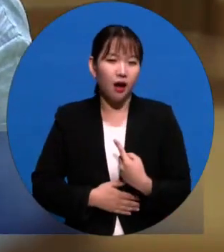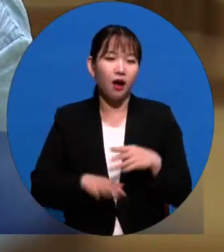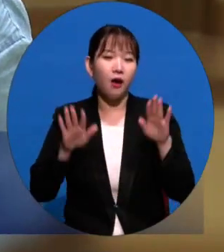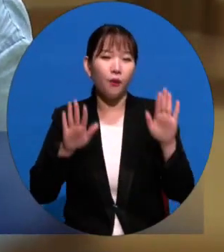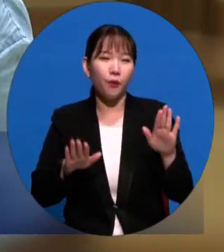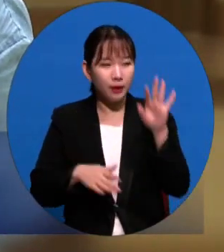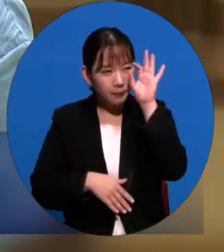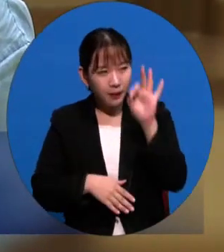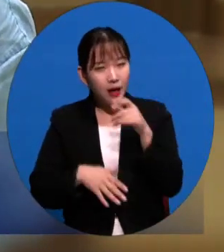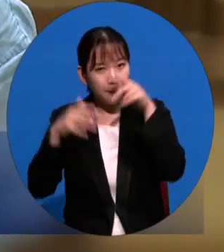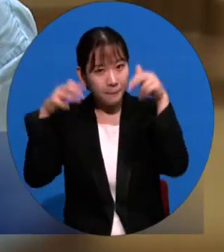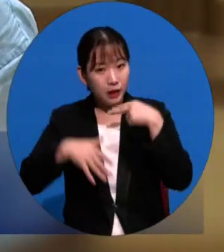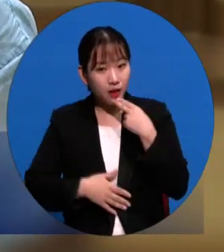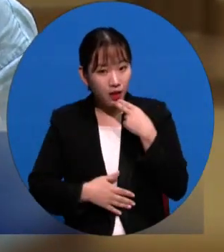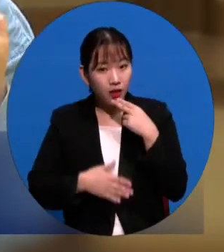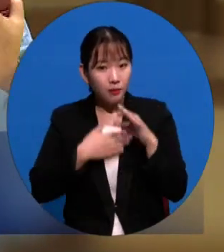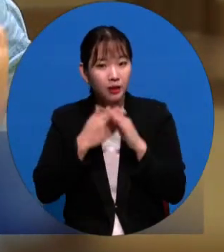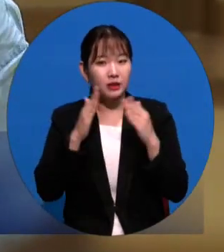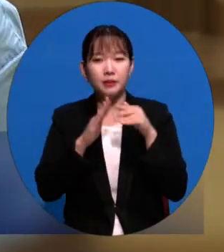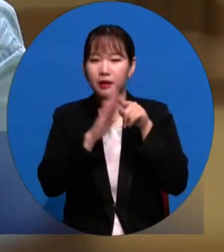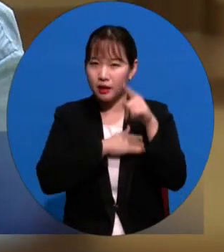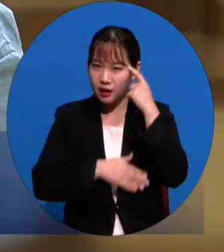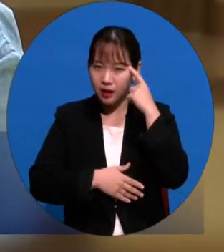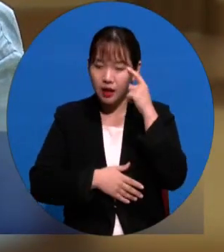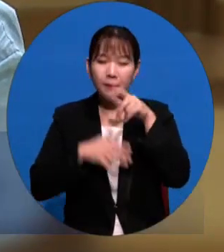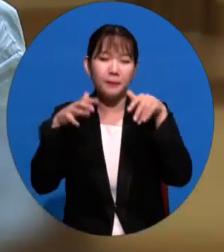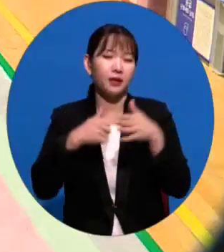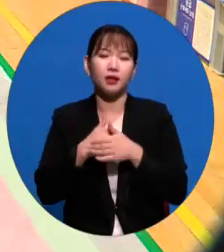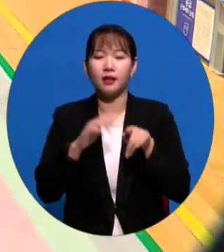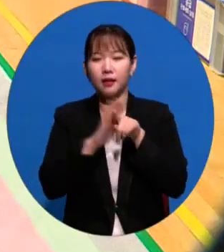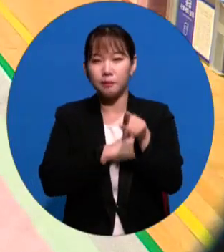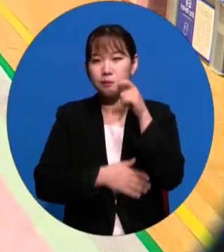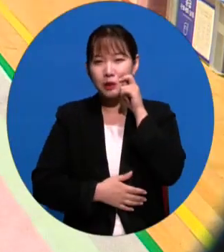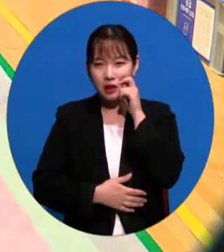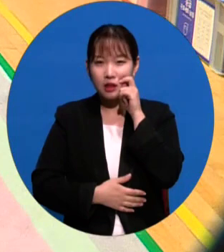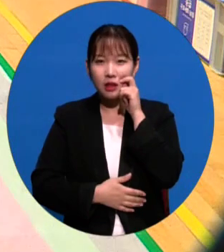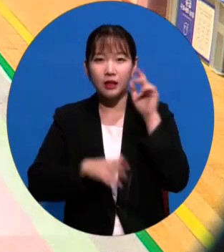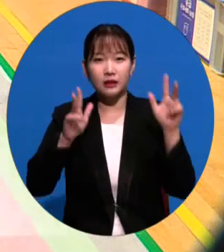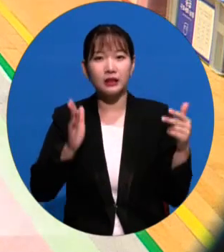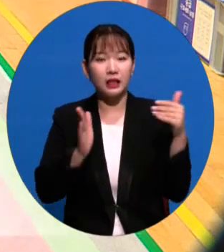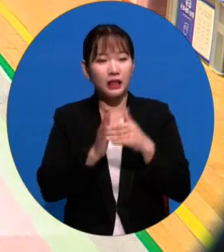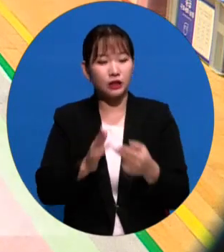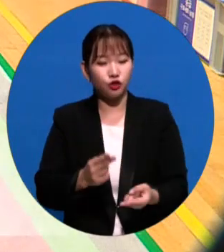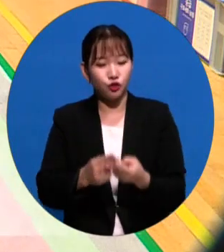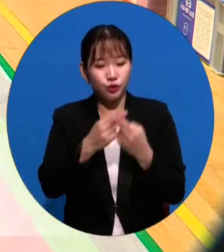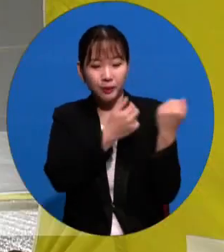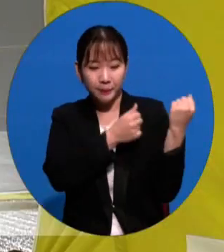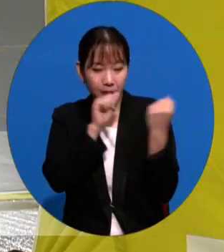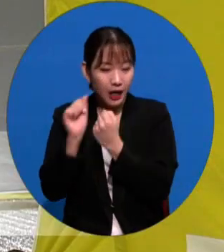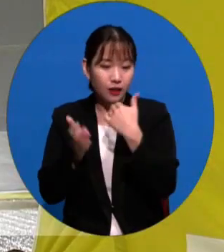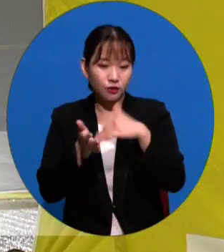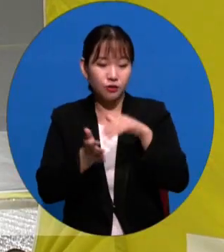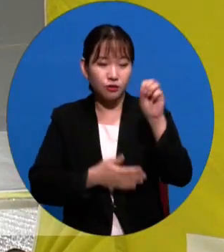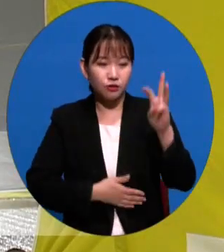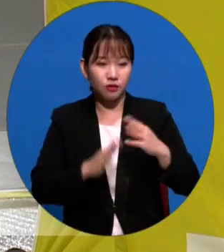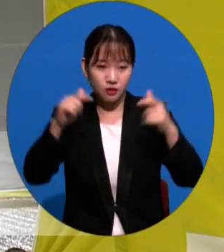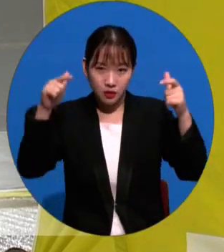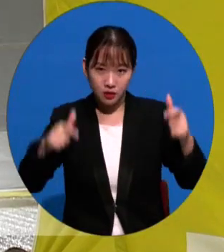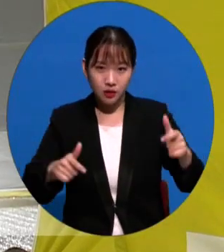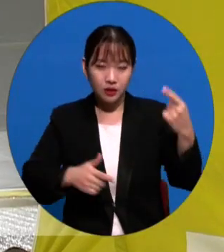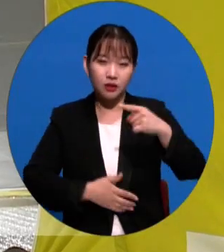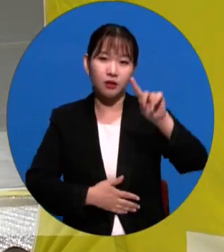오늘 파서 비가 안 오면 간다겠네. 비 올게 못 가요. 지금까지 누적 대피 인원은 광주